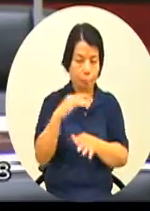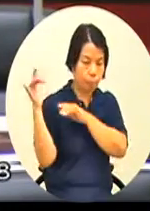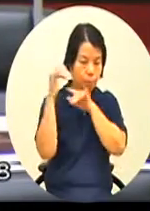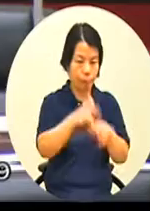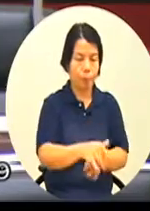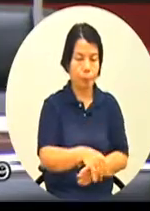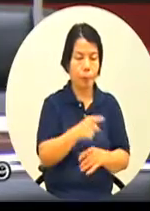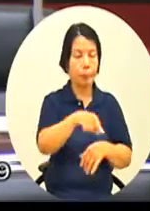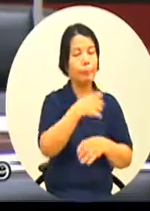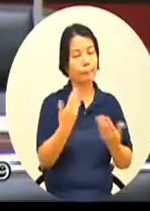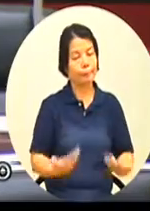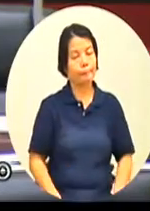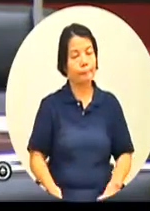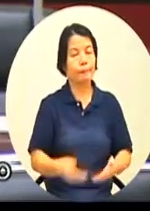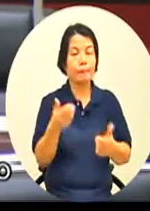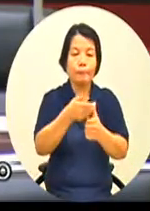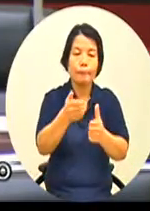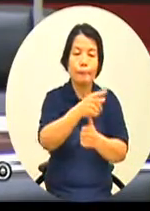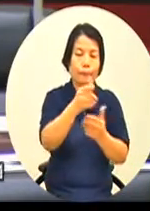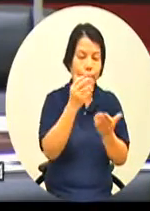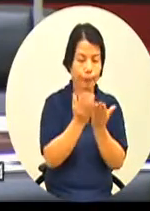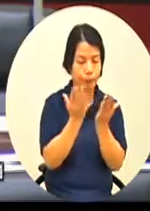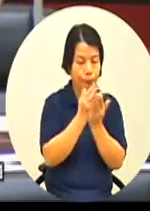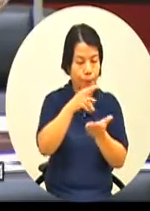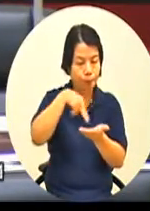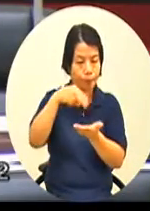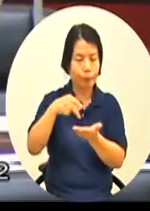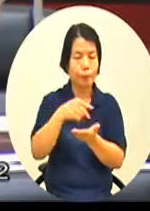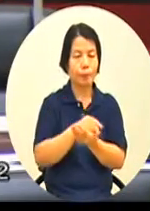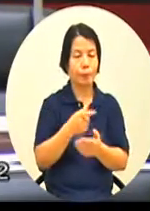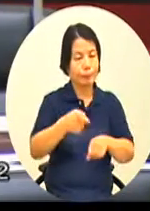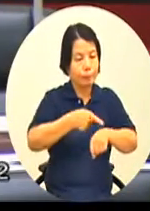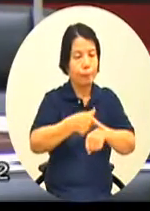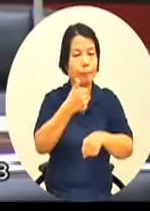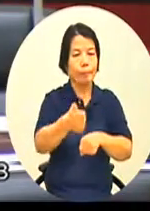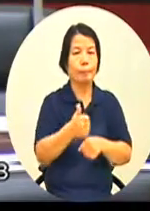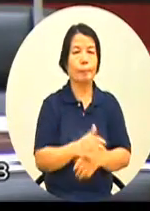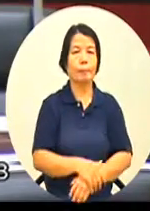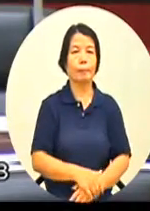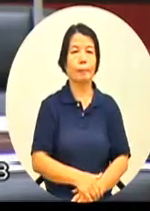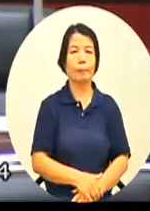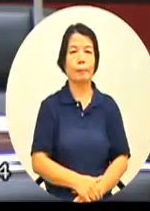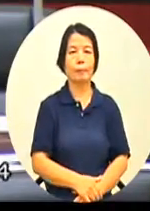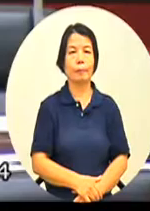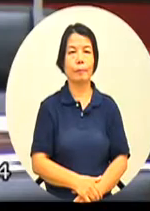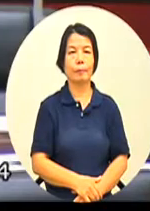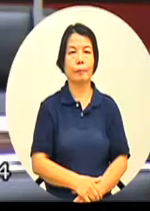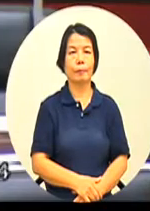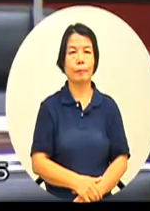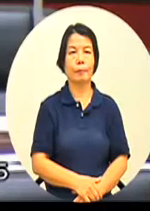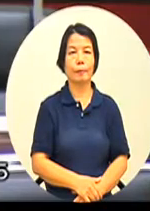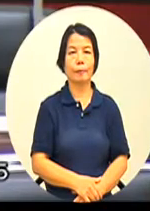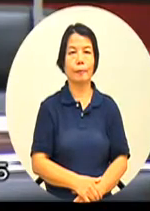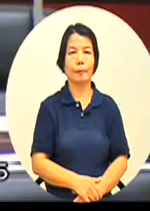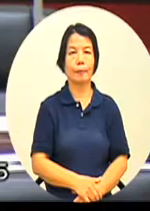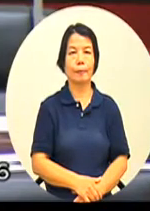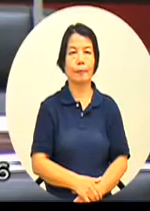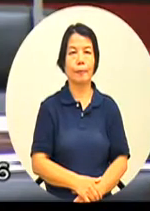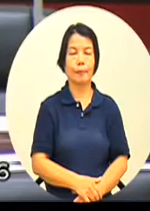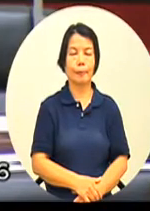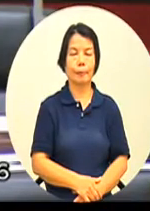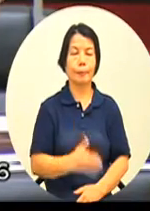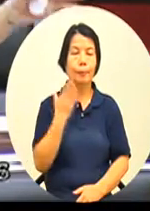好的休闲中心，培养大家读书习惯，大家觉得没什么不好，那也 OK。换句话说呢，如果要